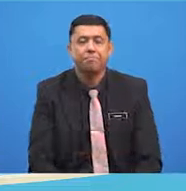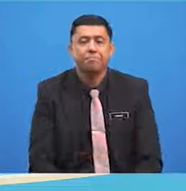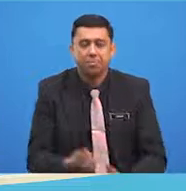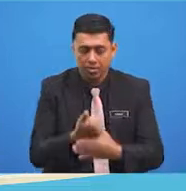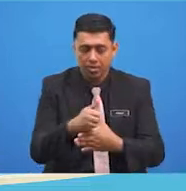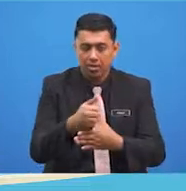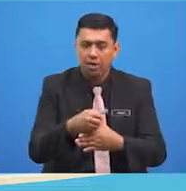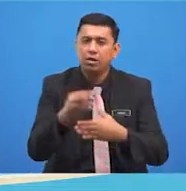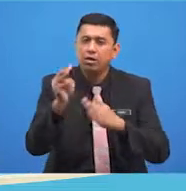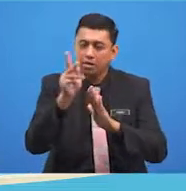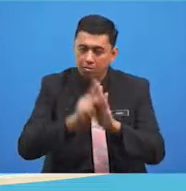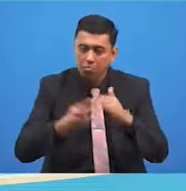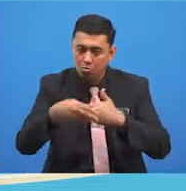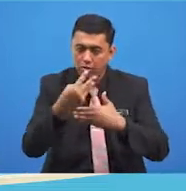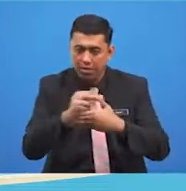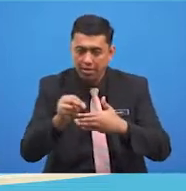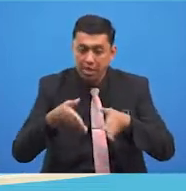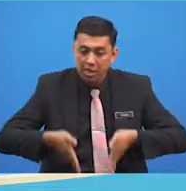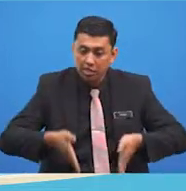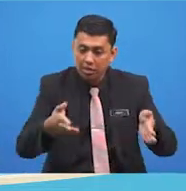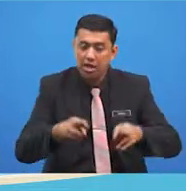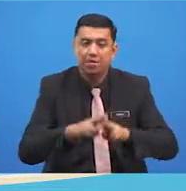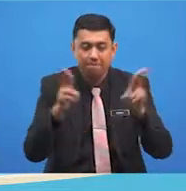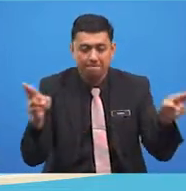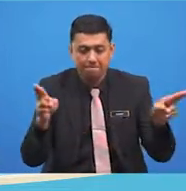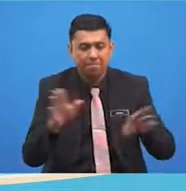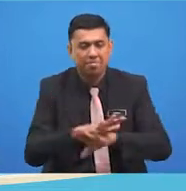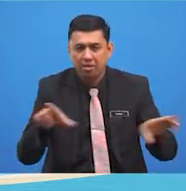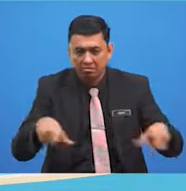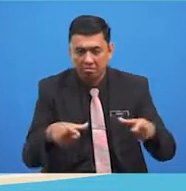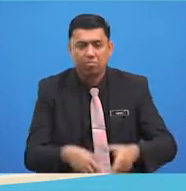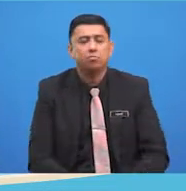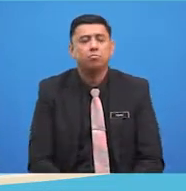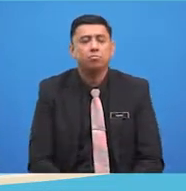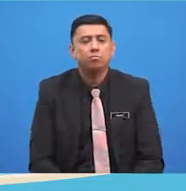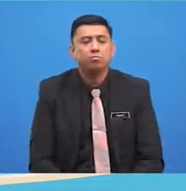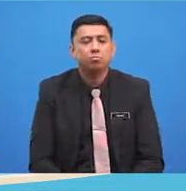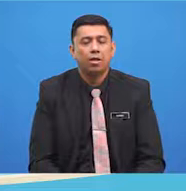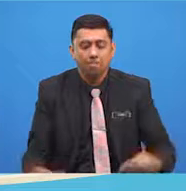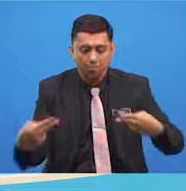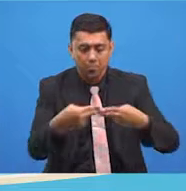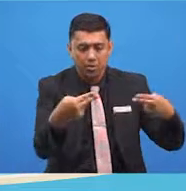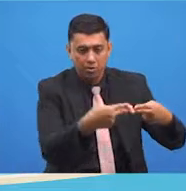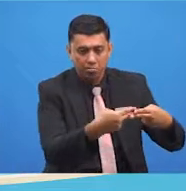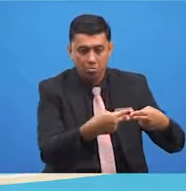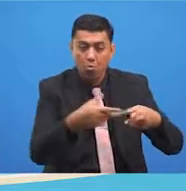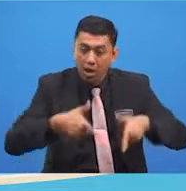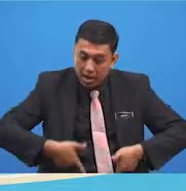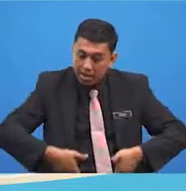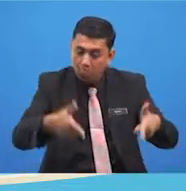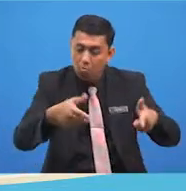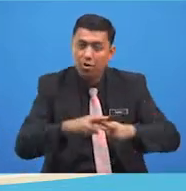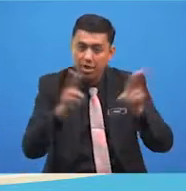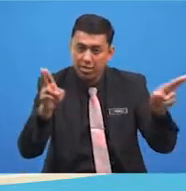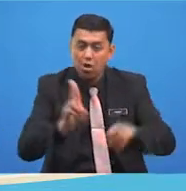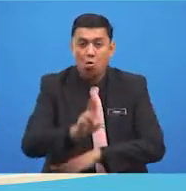Antara kemudahan yang ada ialah jalan raya. Secara tidak langsung, ia dapat menghubungkan lubuh raya utara